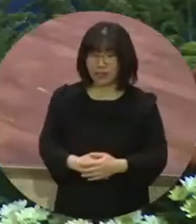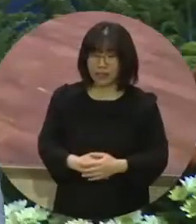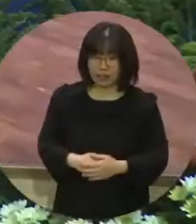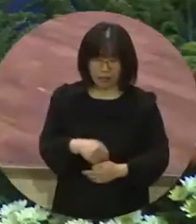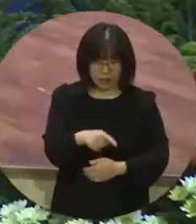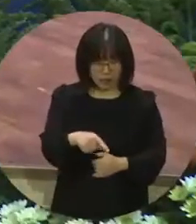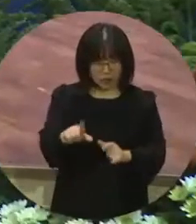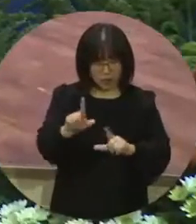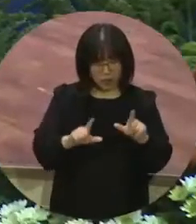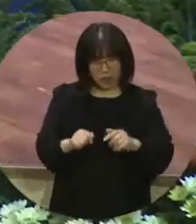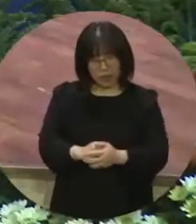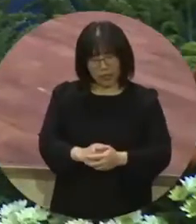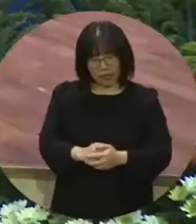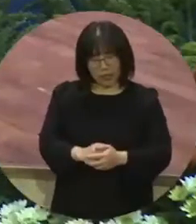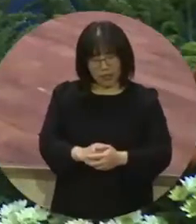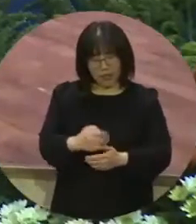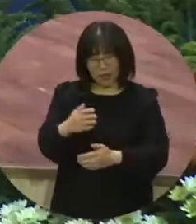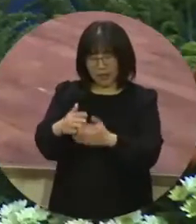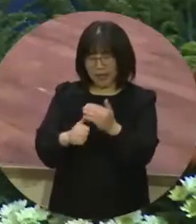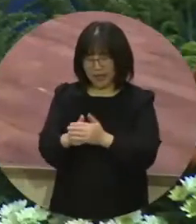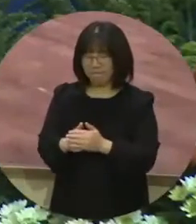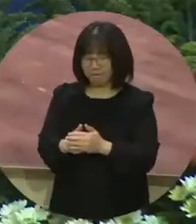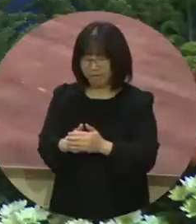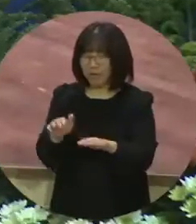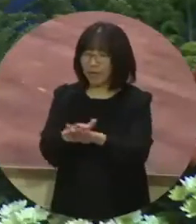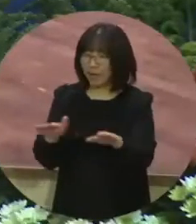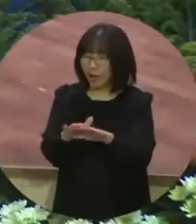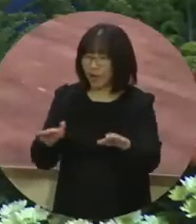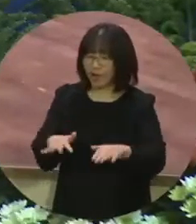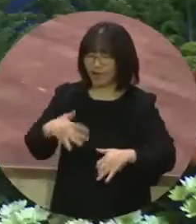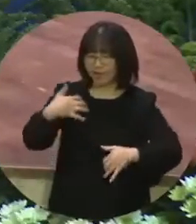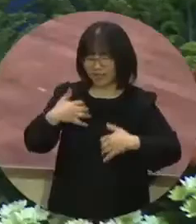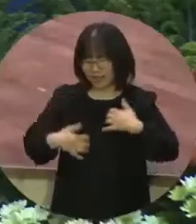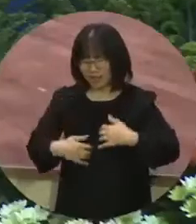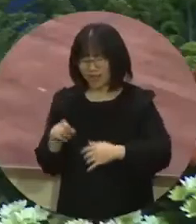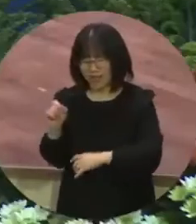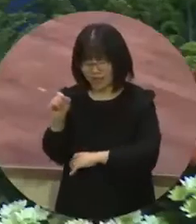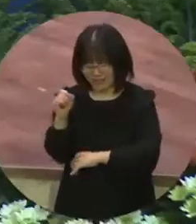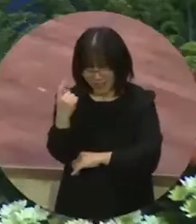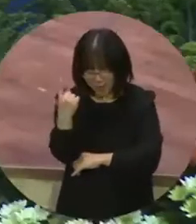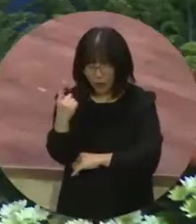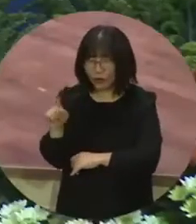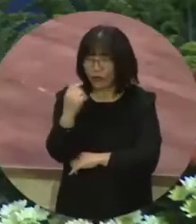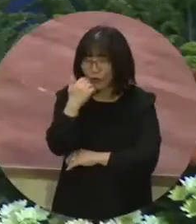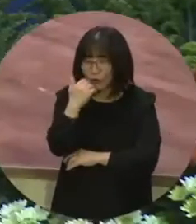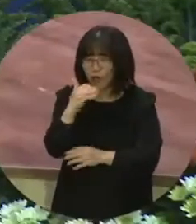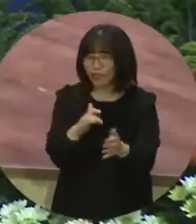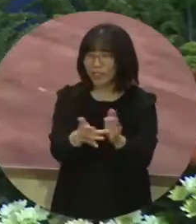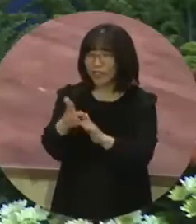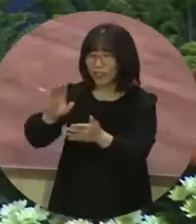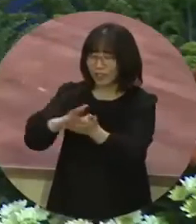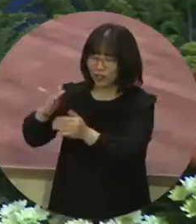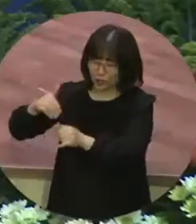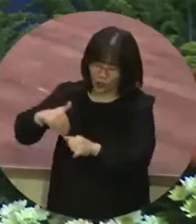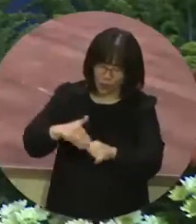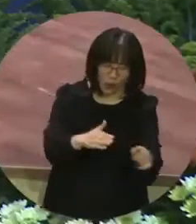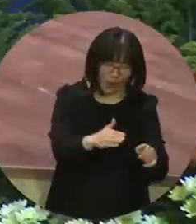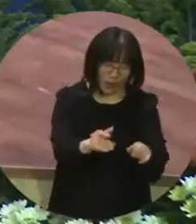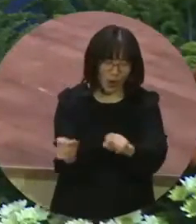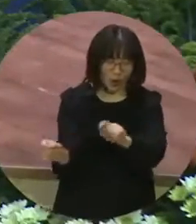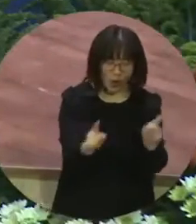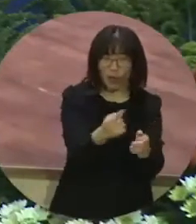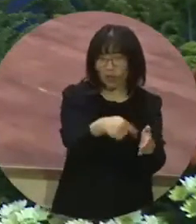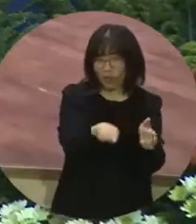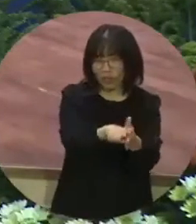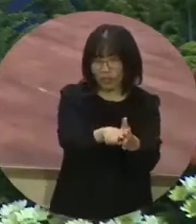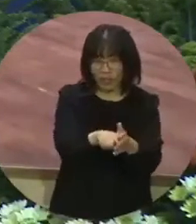하나님께서 친히 해결해 주셨는데 우리에게 기쁨이 거는 대신은 예수 그리스도를 보내주신 것입니다. 이거 회복하려고